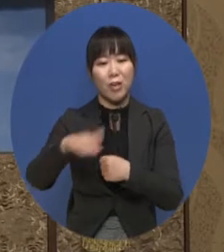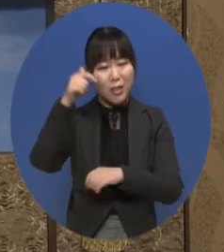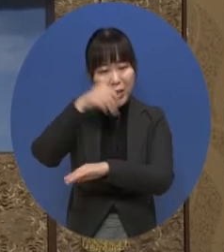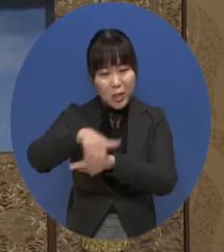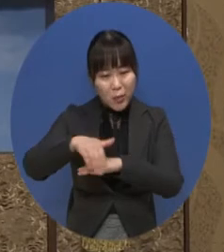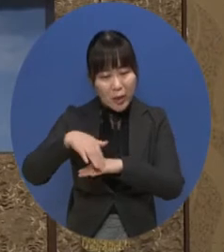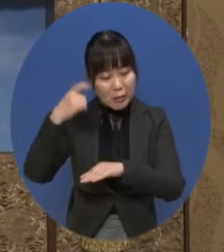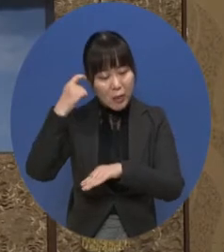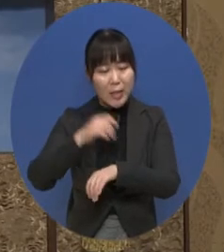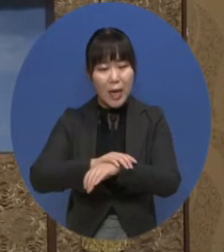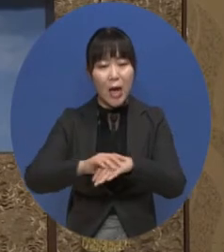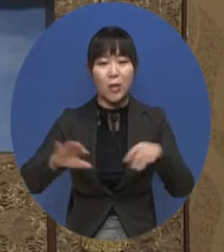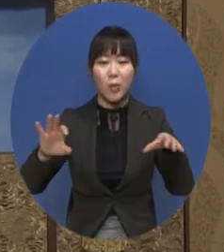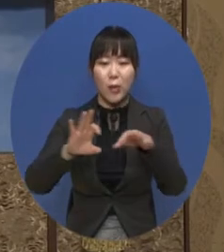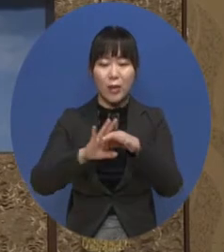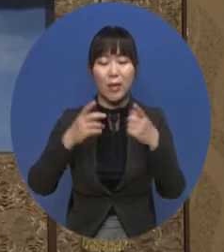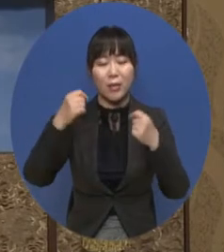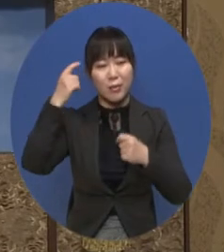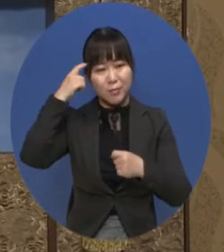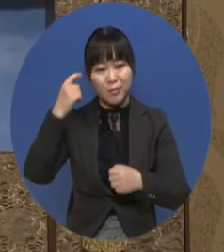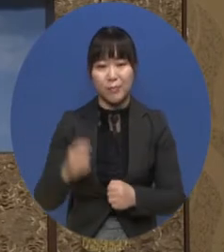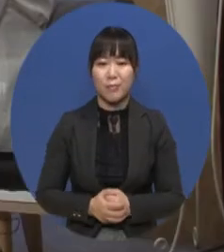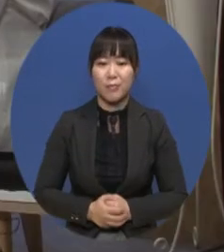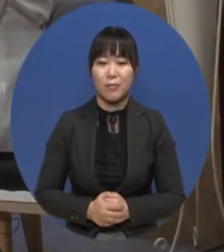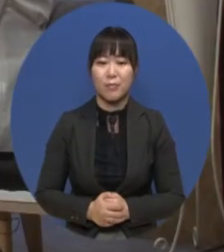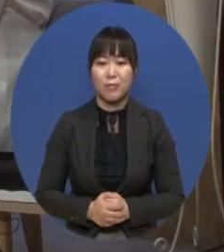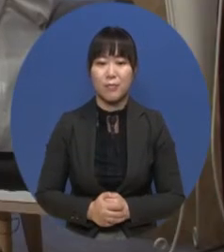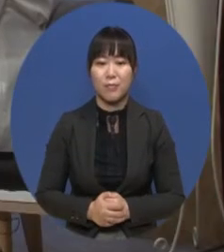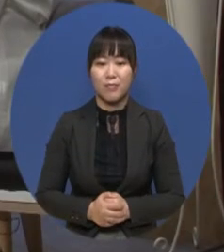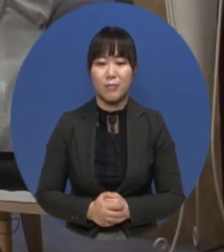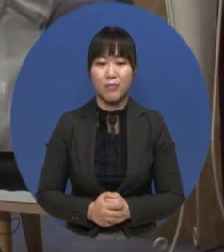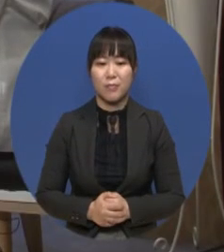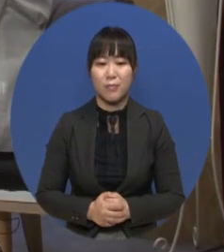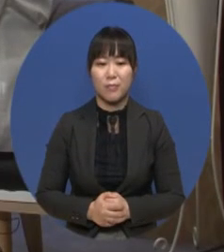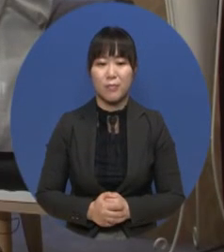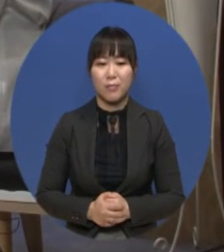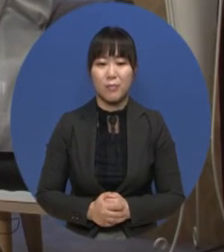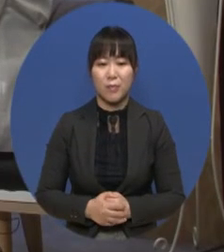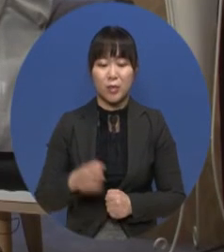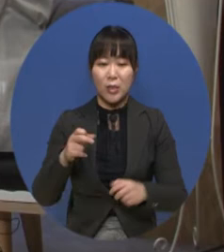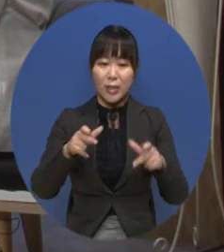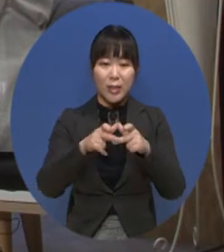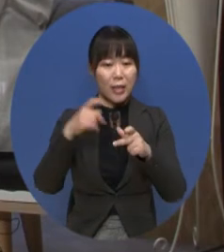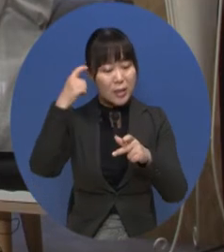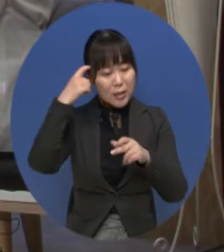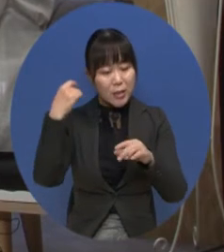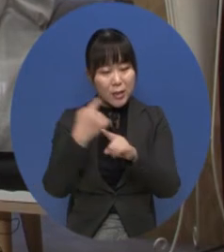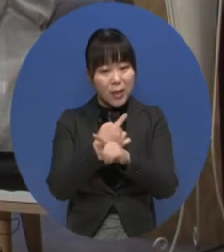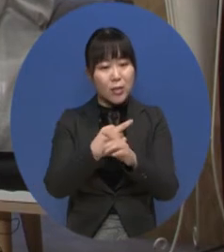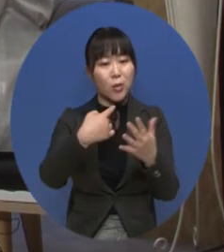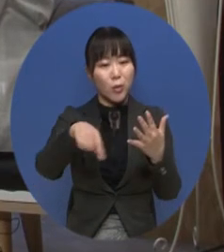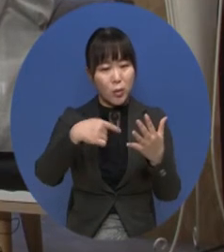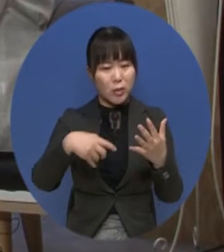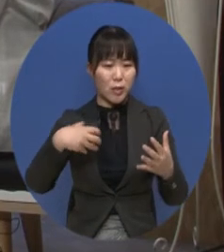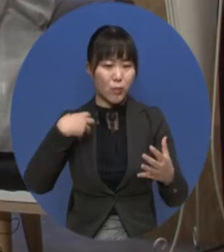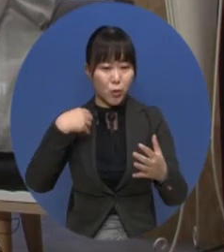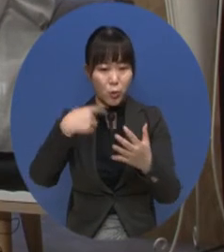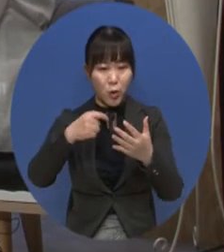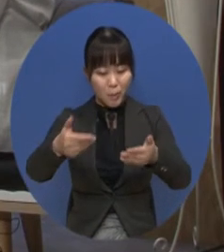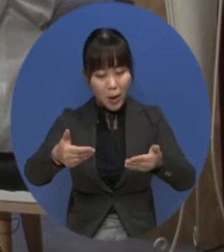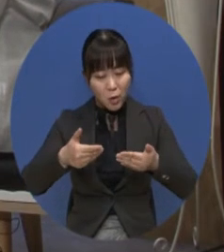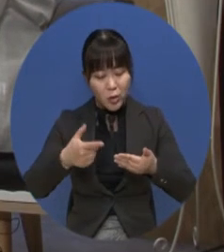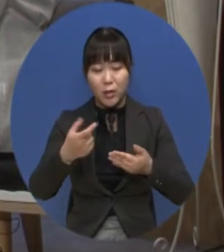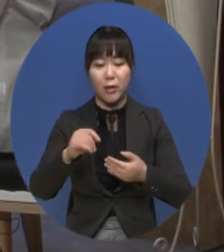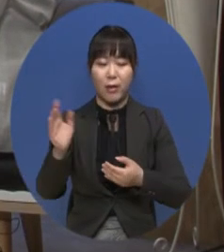기획 의도가 잘 통했다라는 생각이 들더라고요. 네. 그리고 이제 그 장애인식에선 교육, 뭐 의무적으로 교육을